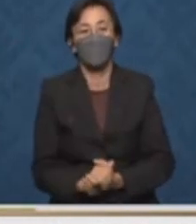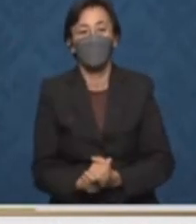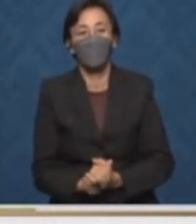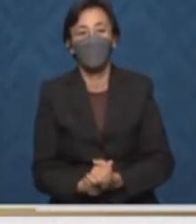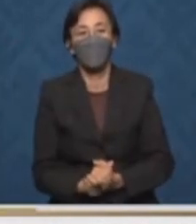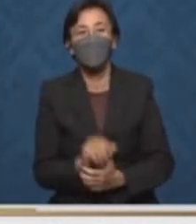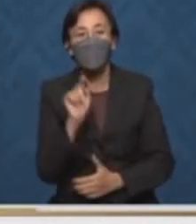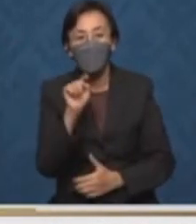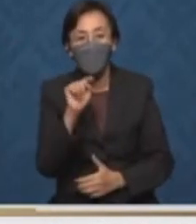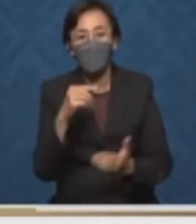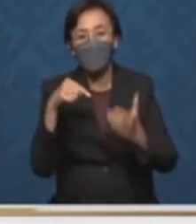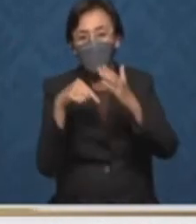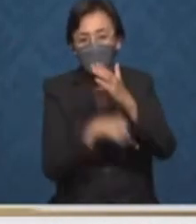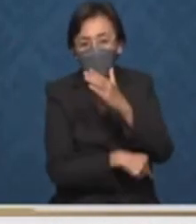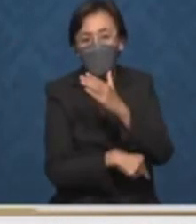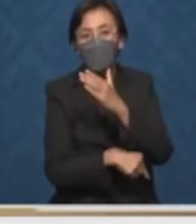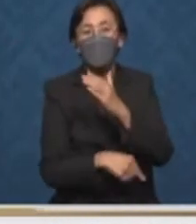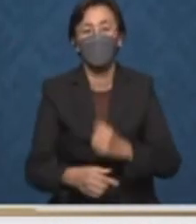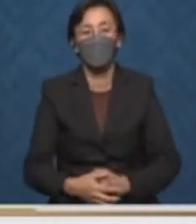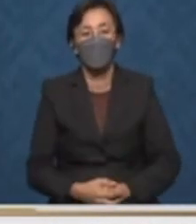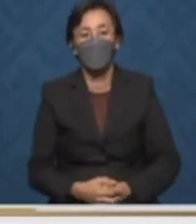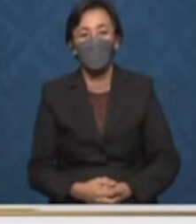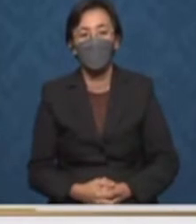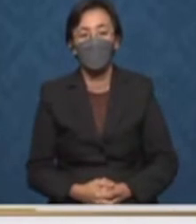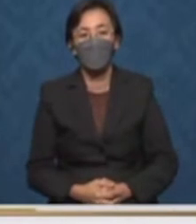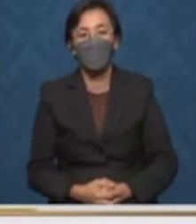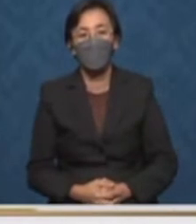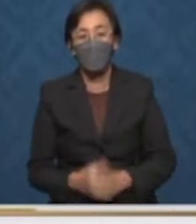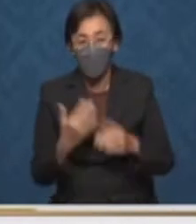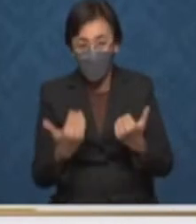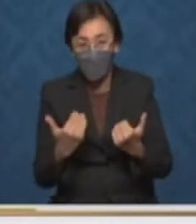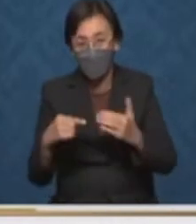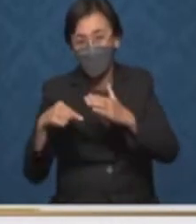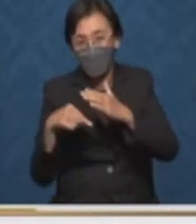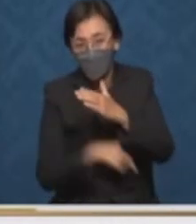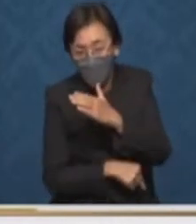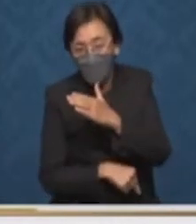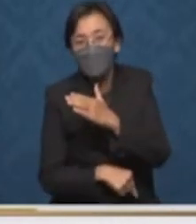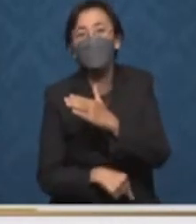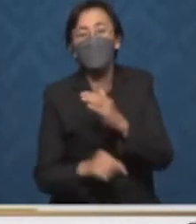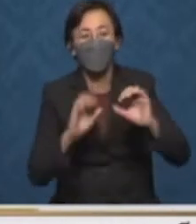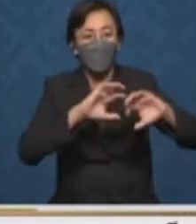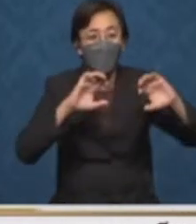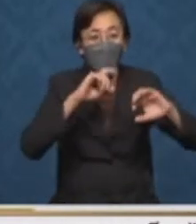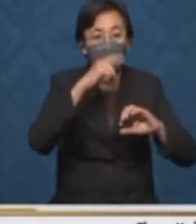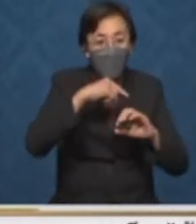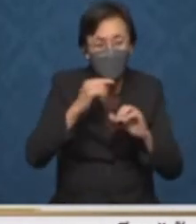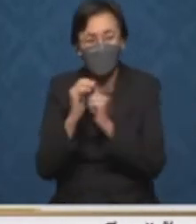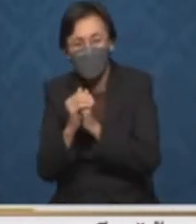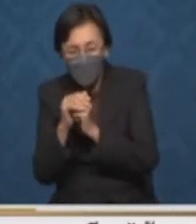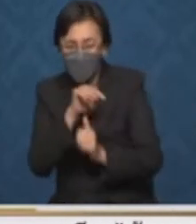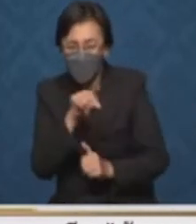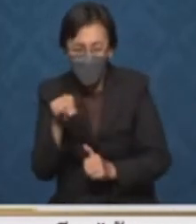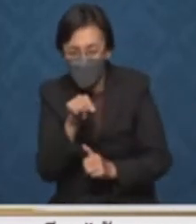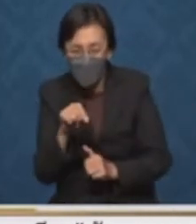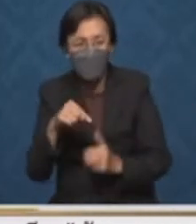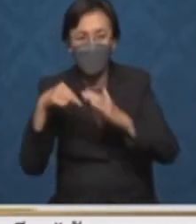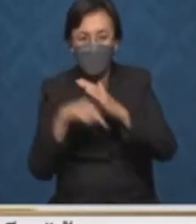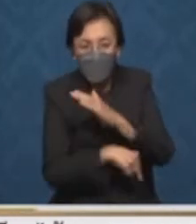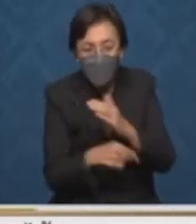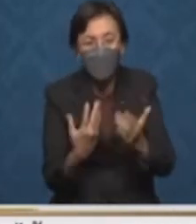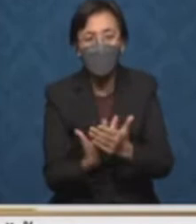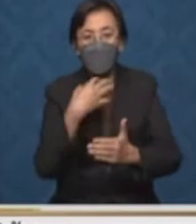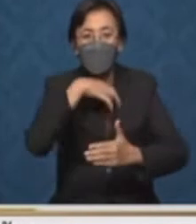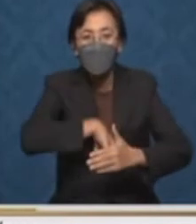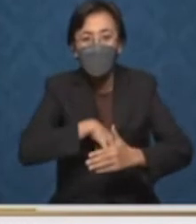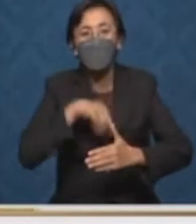าพย์การโกงงานนี้นะครับเขาเรียกว่า G2 เจี้ย G2 กิน G2 โกงมาเริ่ม